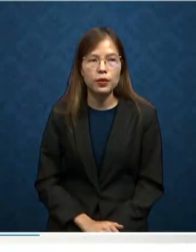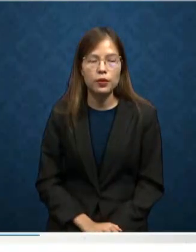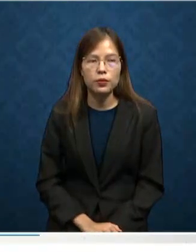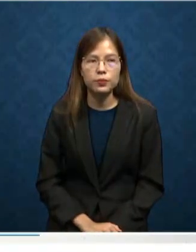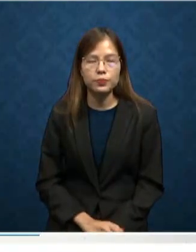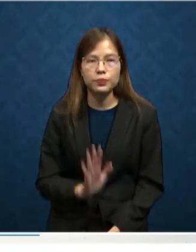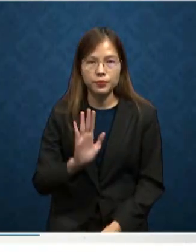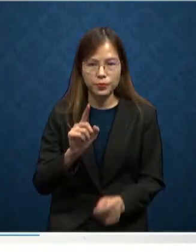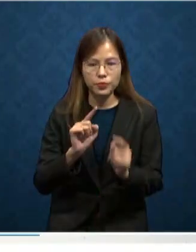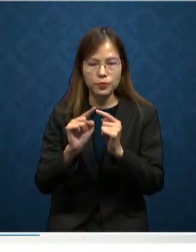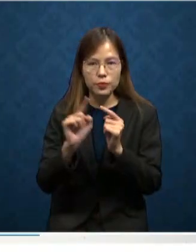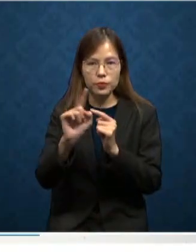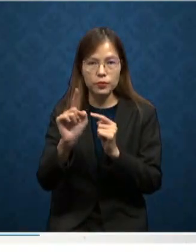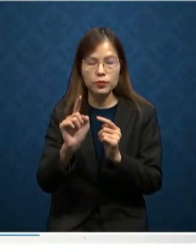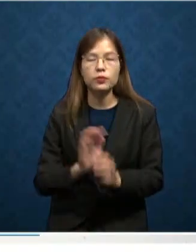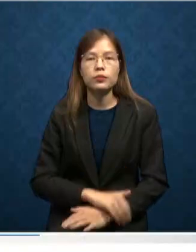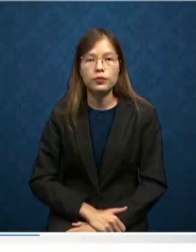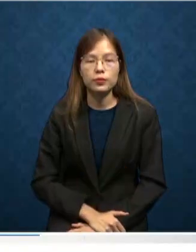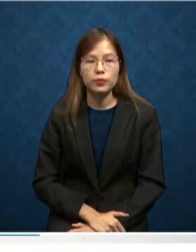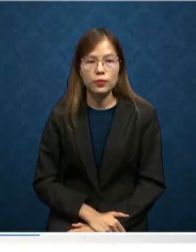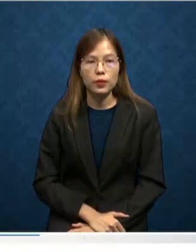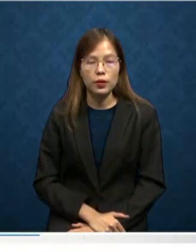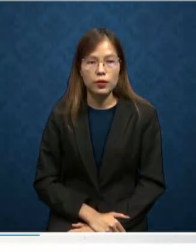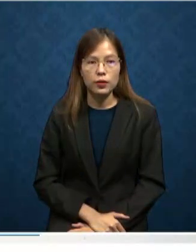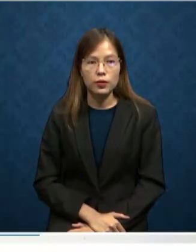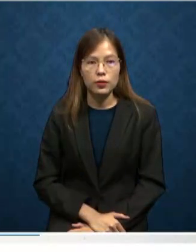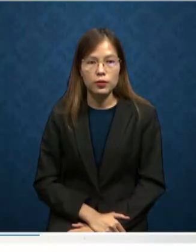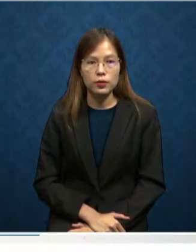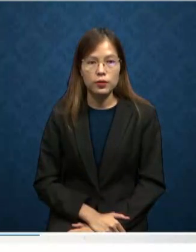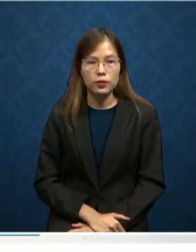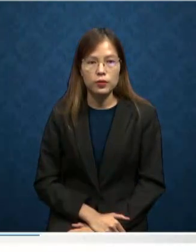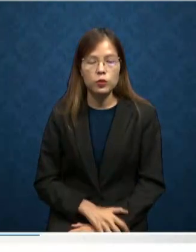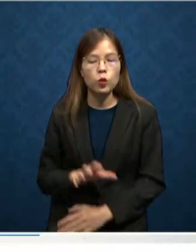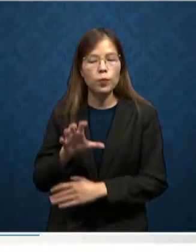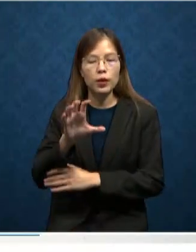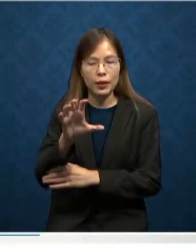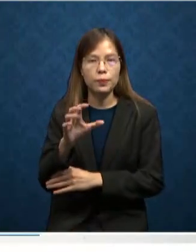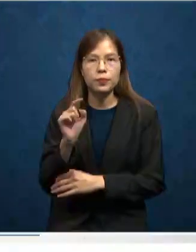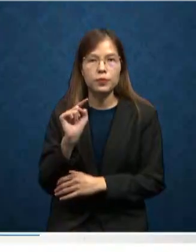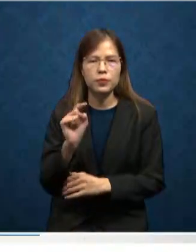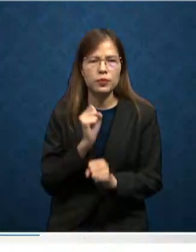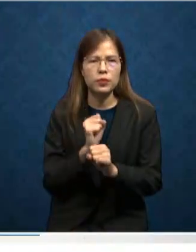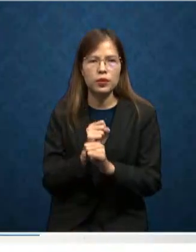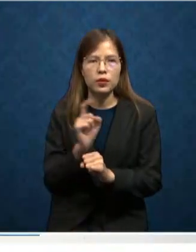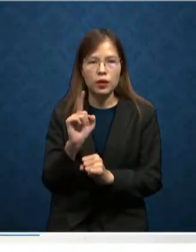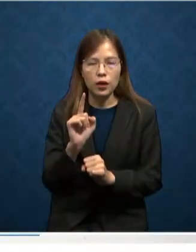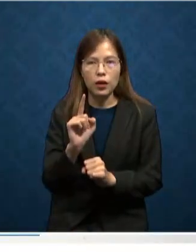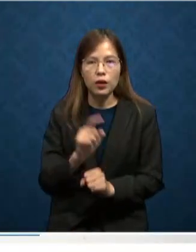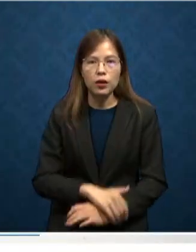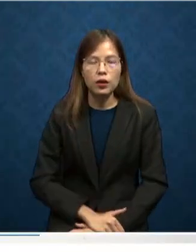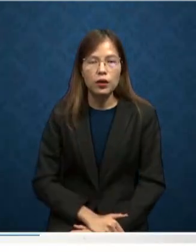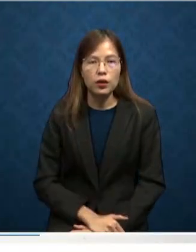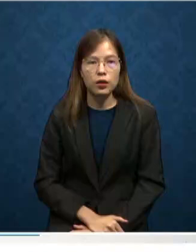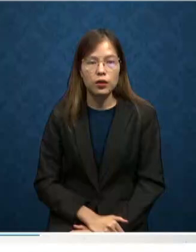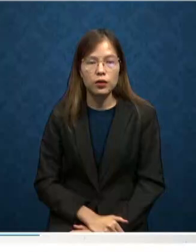จากการนิยามที่อาจจะแตกต่างกันแล้วเนี่ยนะนะฮะเอ่ออย่างกรณีกรมพับคดีนะฮะก็มีความคลาดเคลื่อนอย่างที่ท่านประธานเข้าใจอย่างที่ท่าน